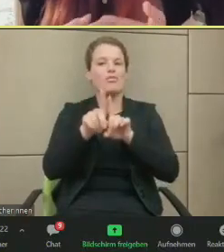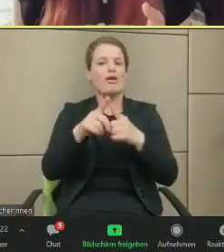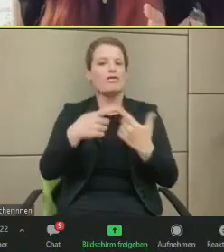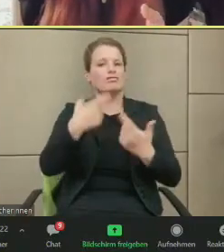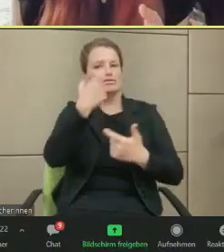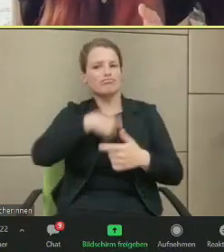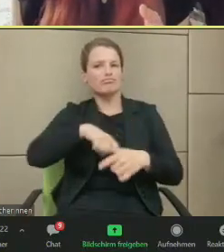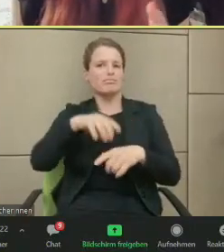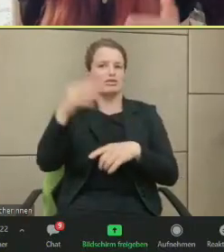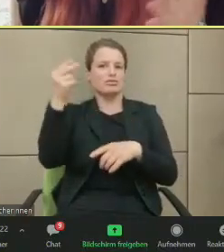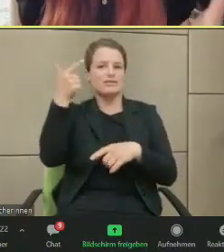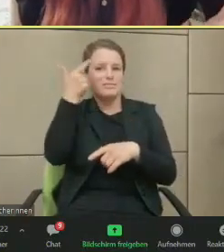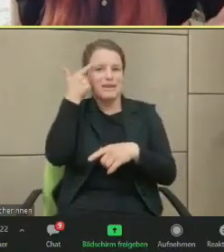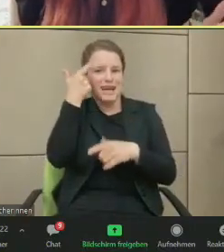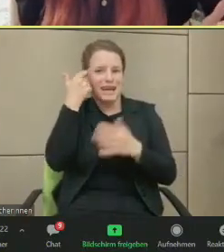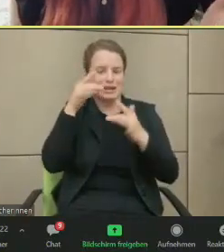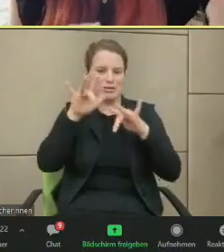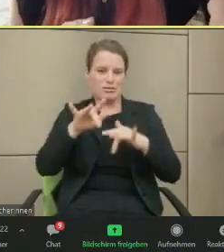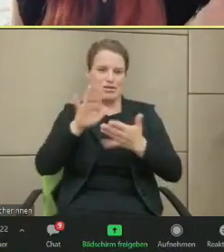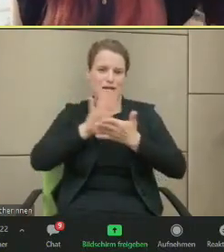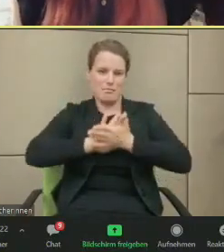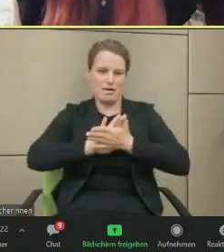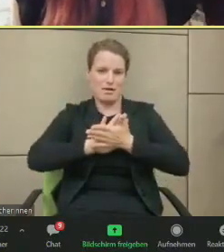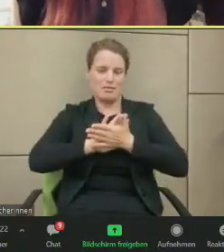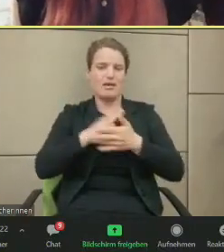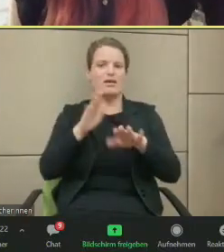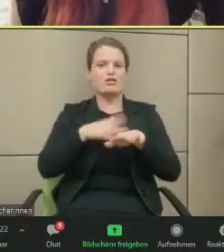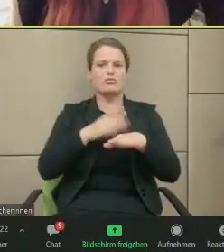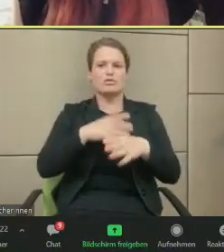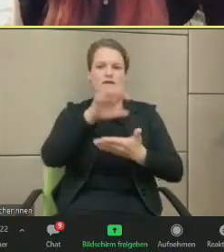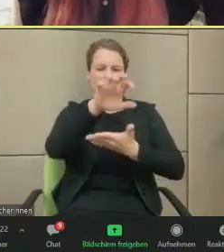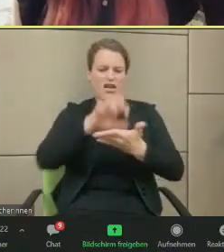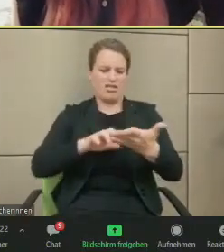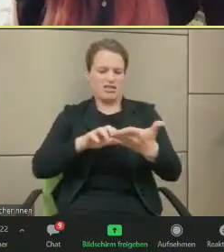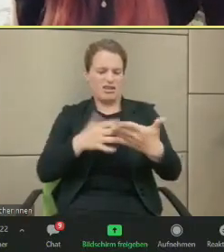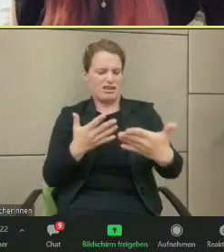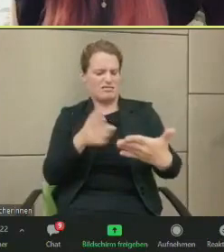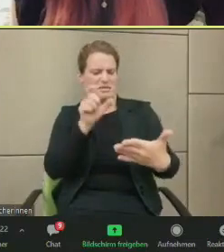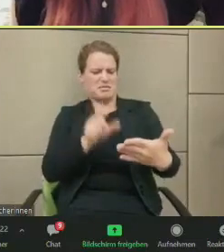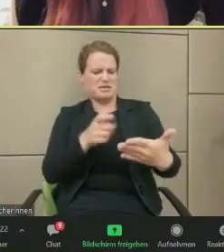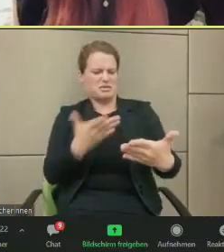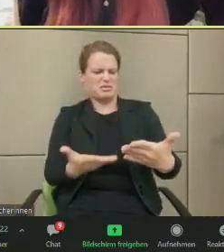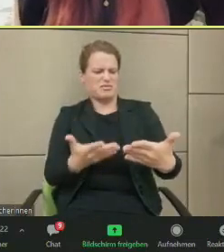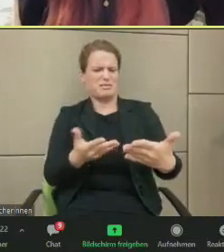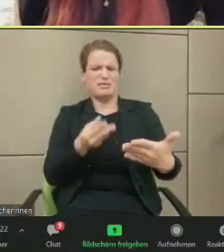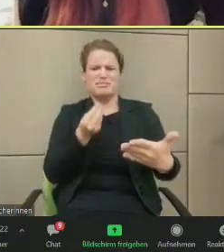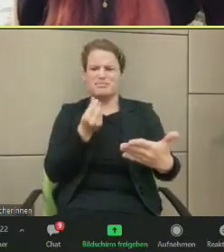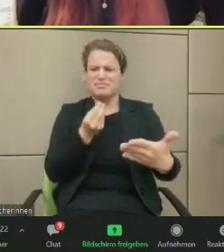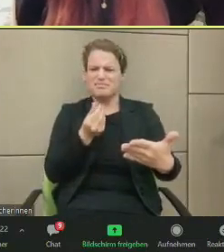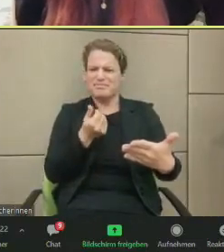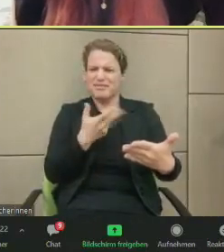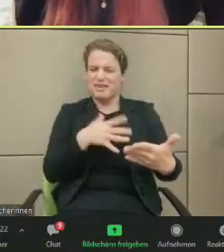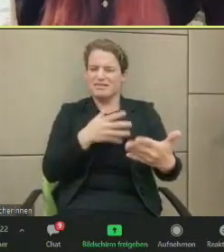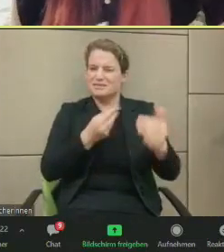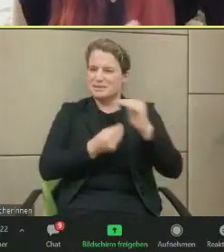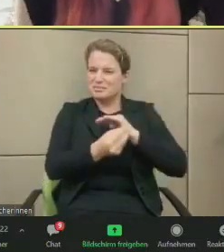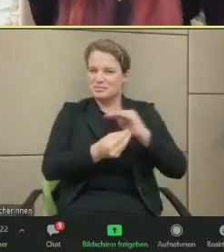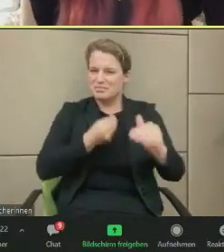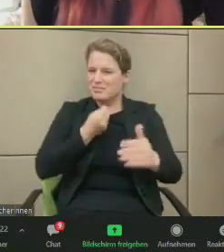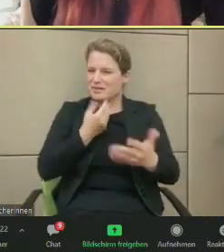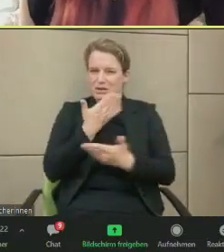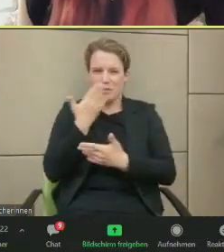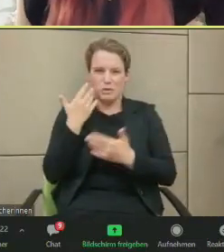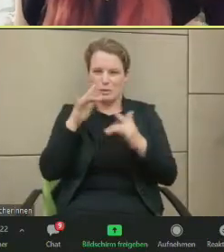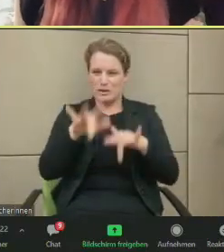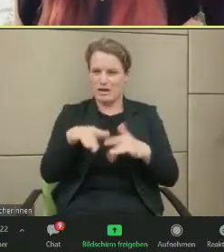Wenn ich einen Artikel lese und das ist alles sehr trocken und ich habe da keinen persönlichen Bezug, dann vergesse ich das vielleicht sehr schnell. Aber wenn ich